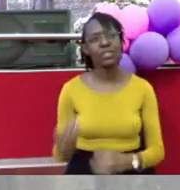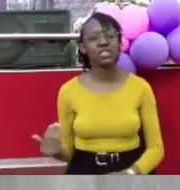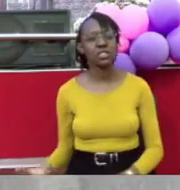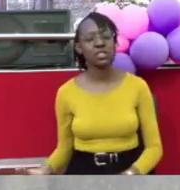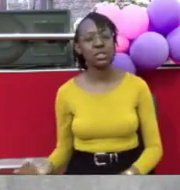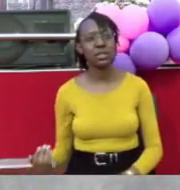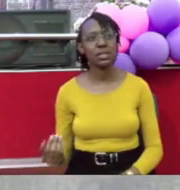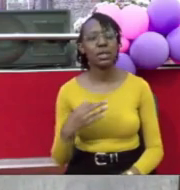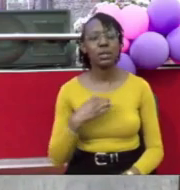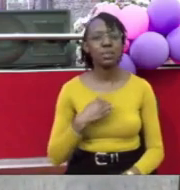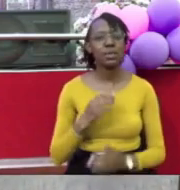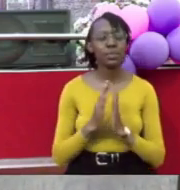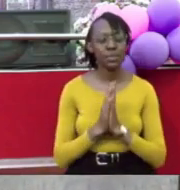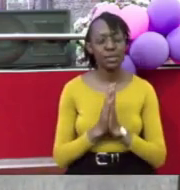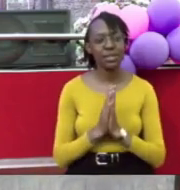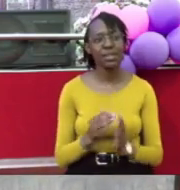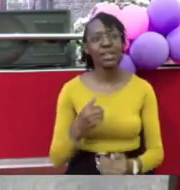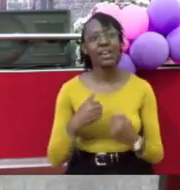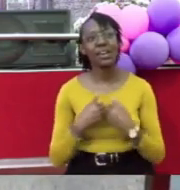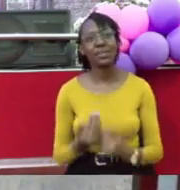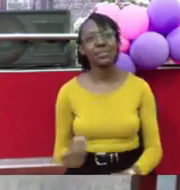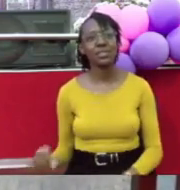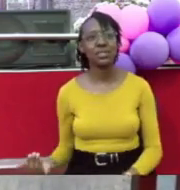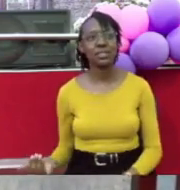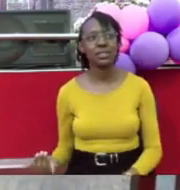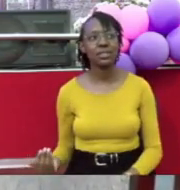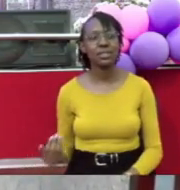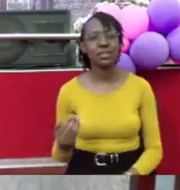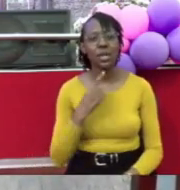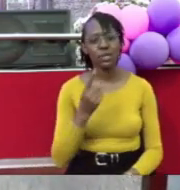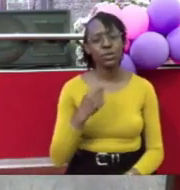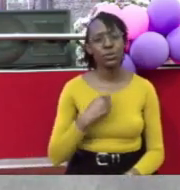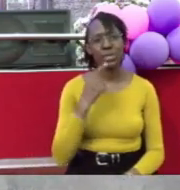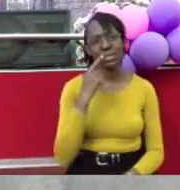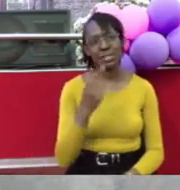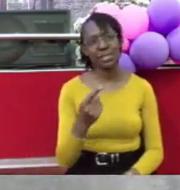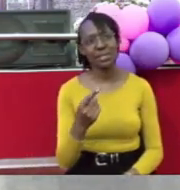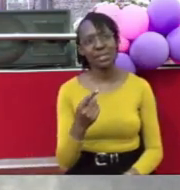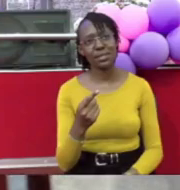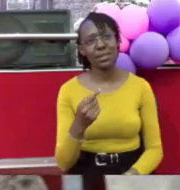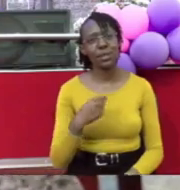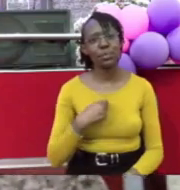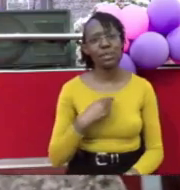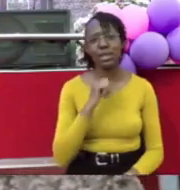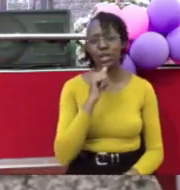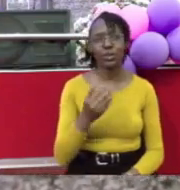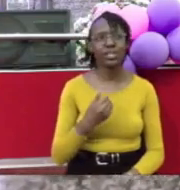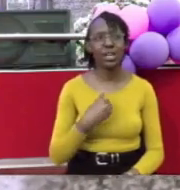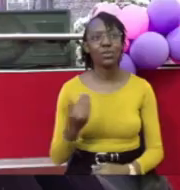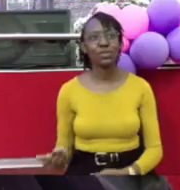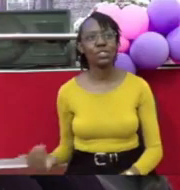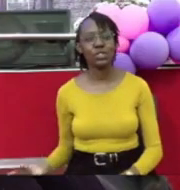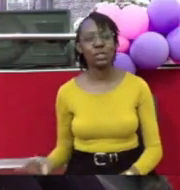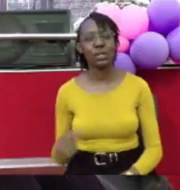children. Tunawaombeeni mpate watoto. So I just said, me, Father God, I have, but I want. Mimi, nikasema, baba niko na